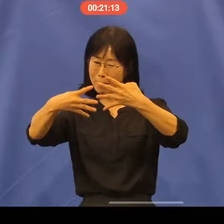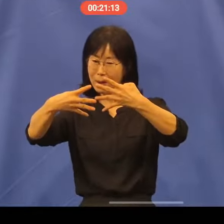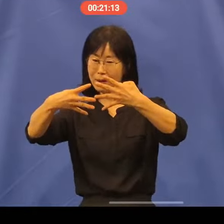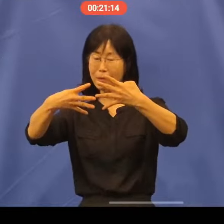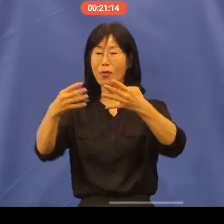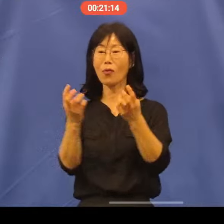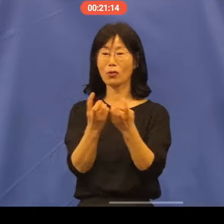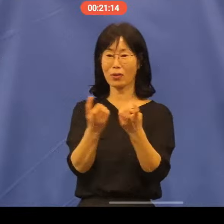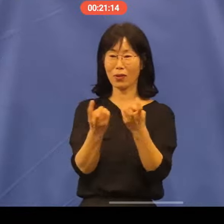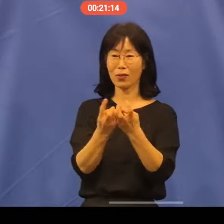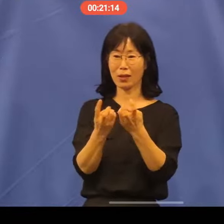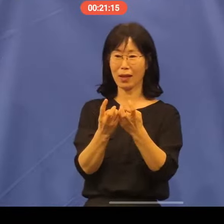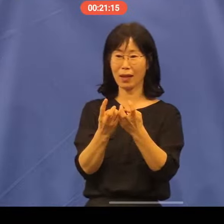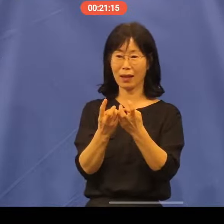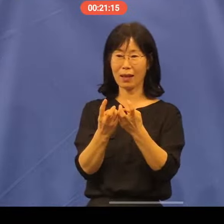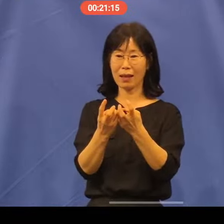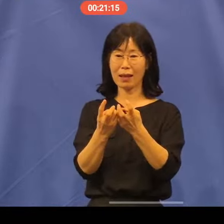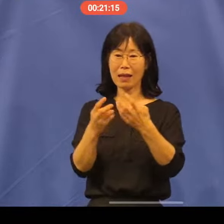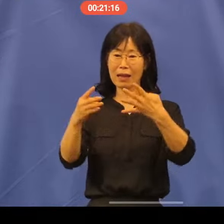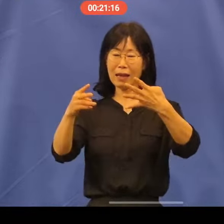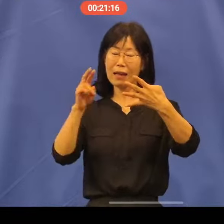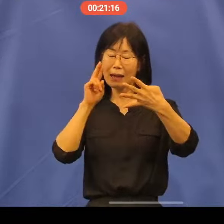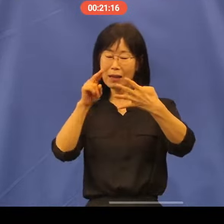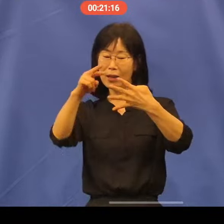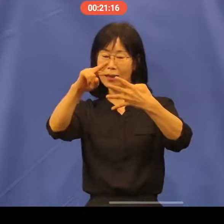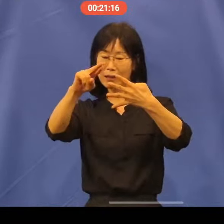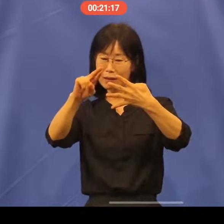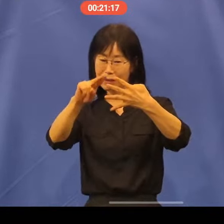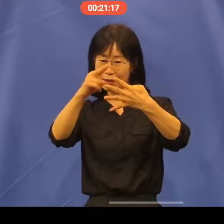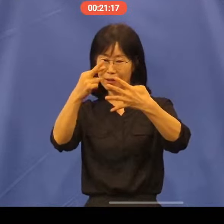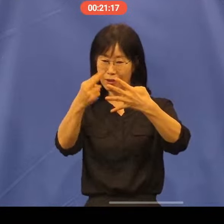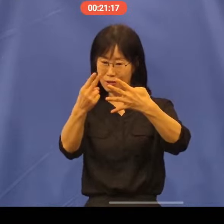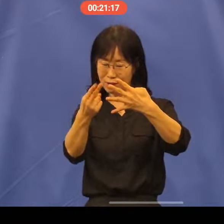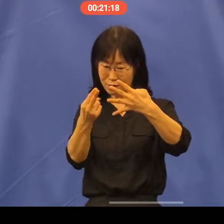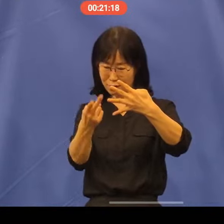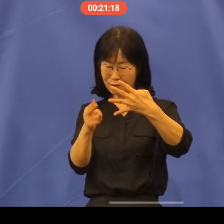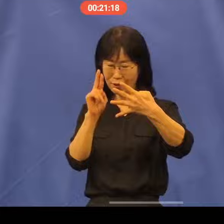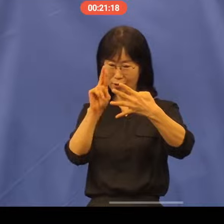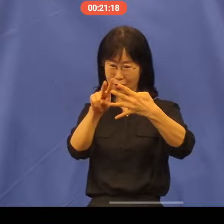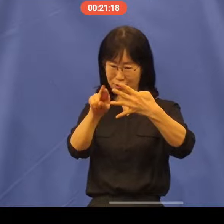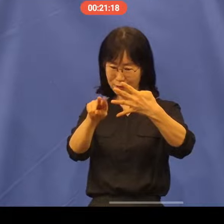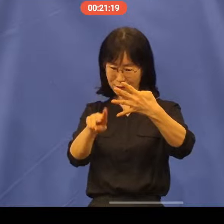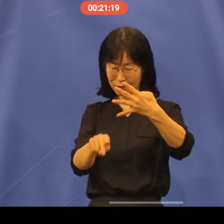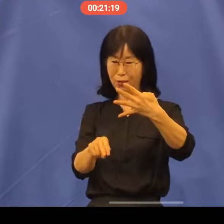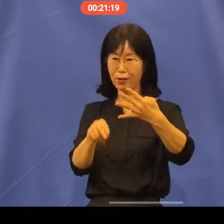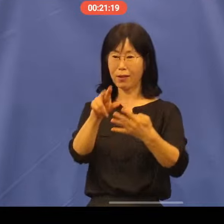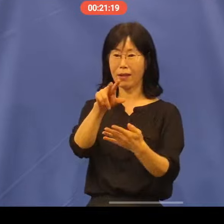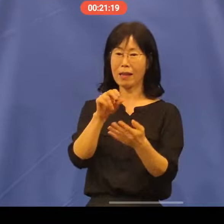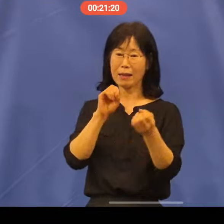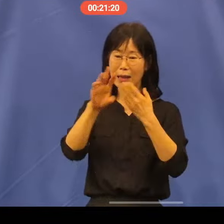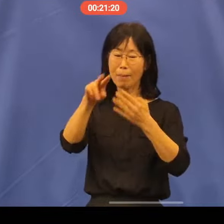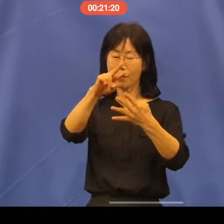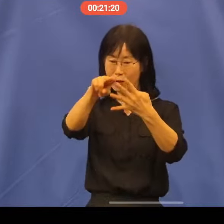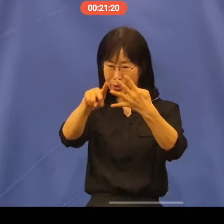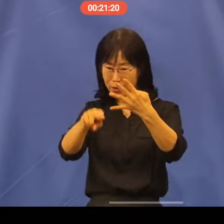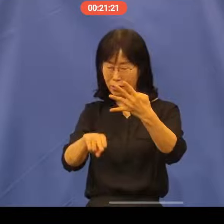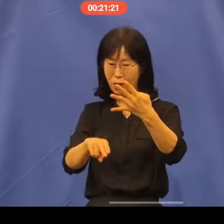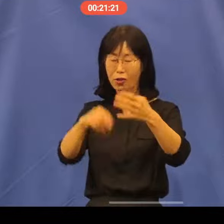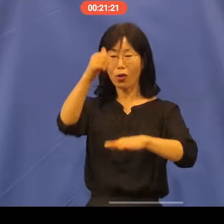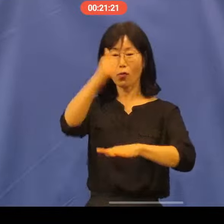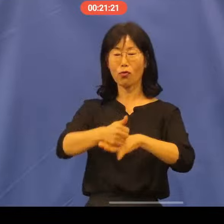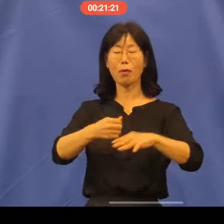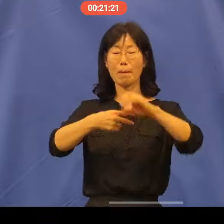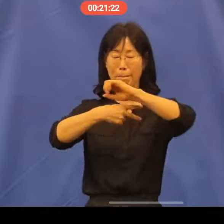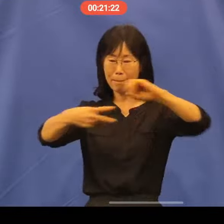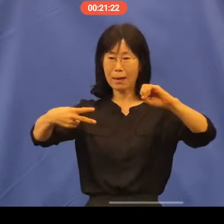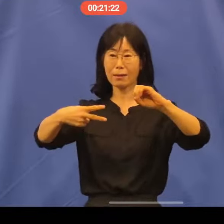우리는 주님의 기쁨을 위하여 존재한다는, 우리가 주님을 기쁘시게 해드리기 위해 우리 존재한다. 그게 하나님의 목적입니다. 우리가 우리의